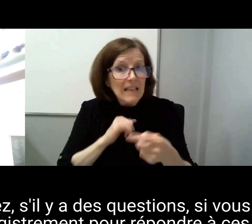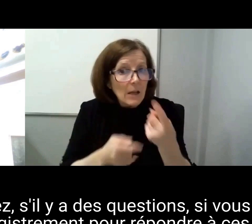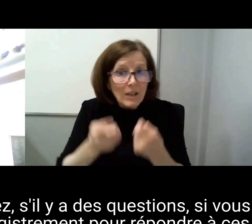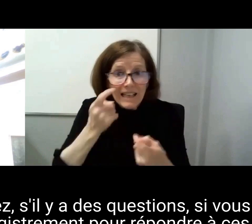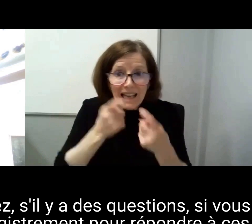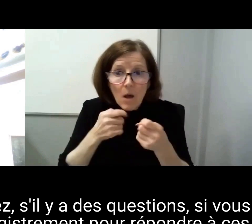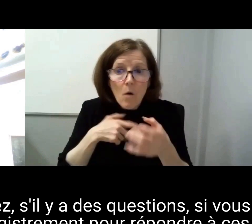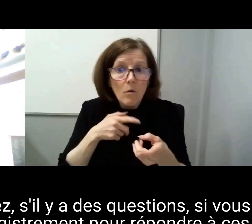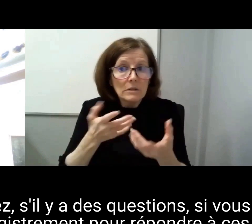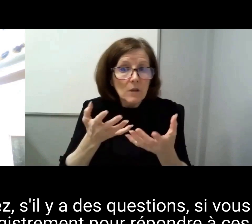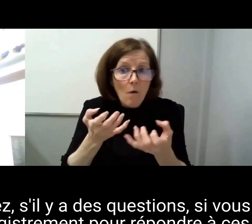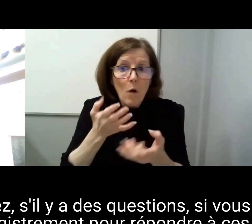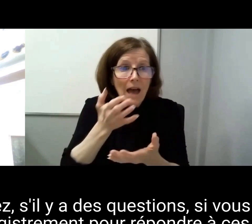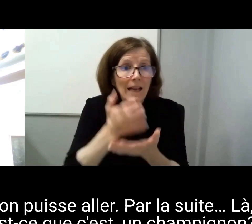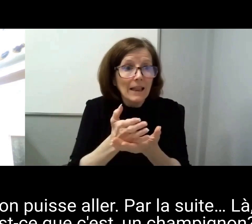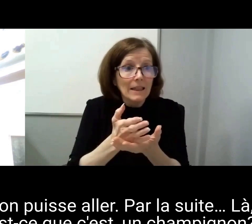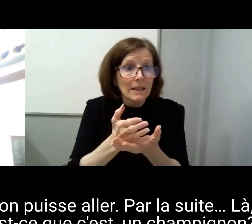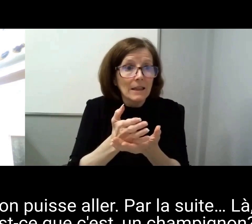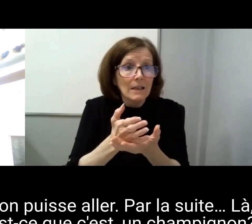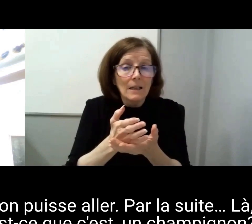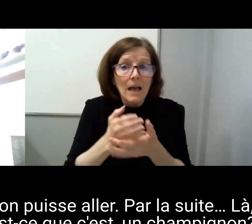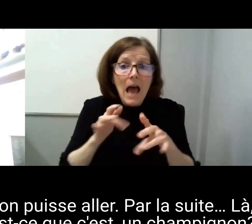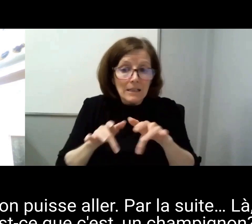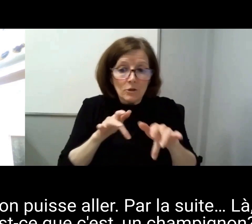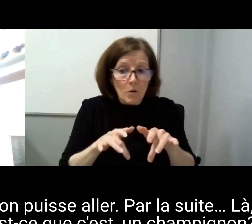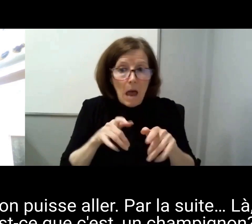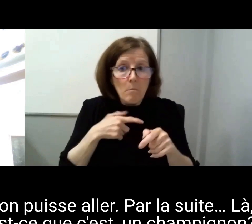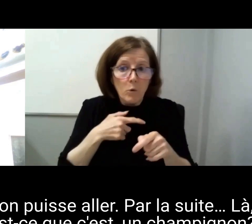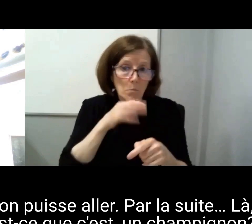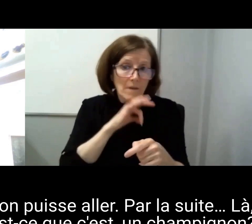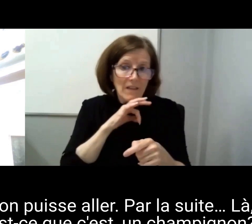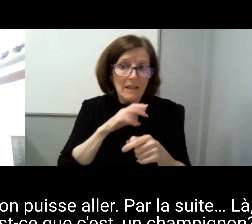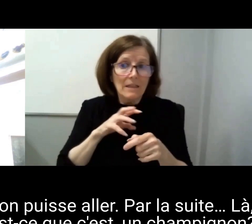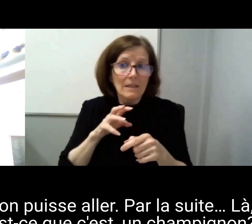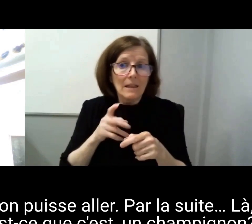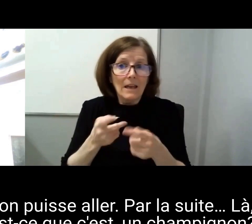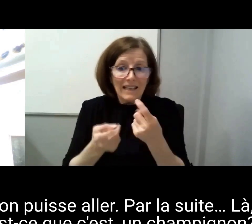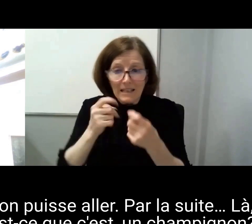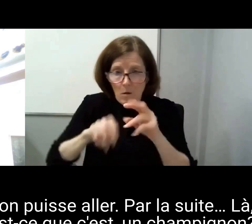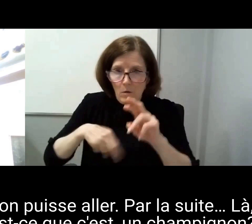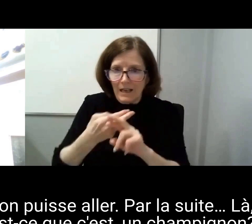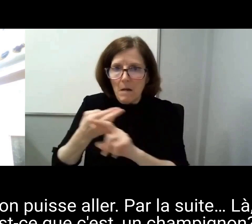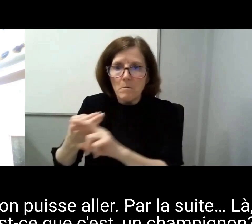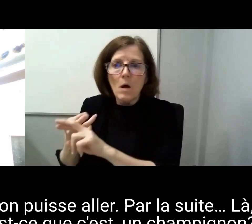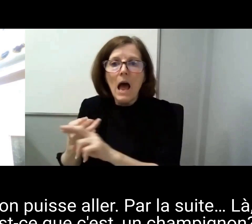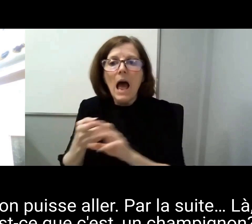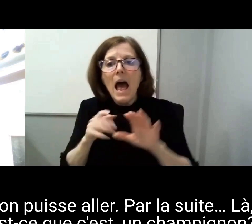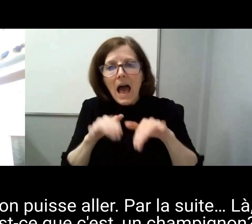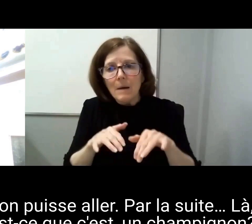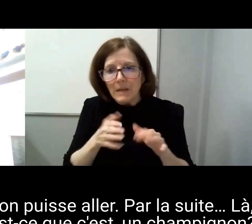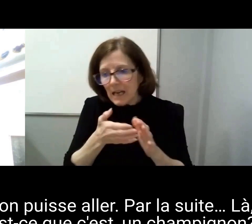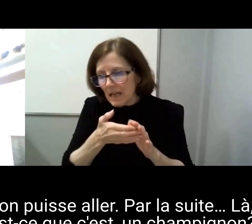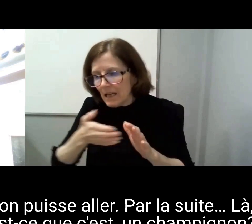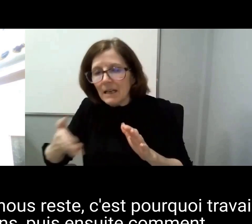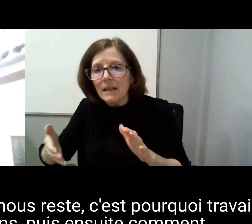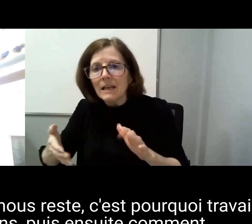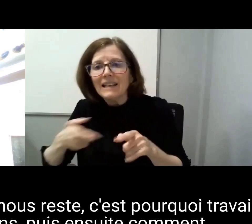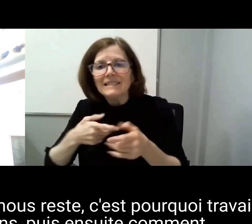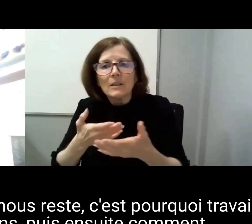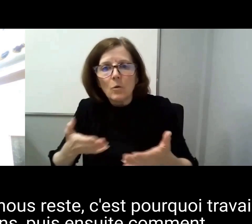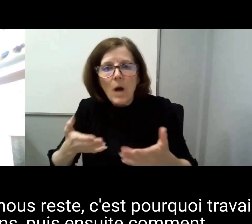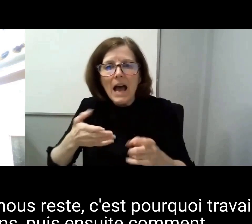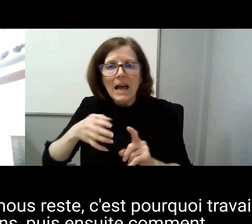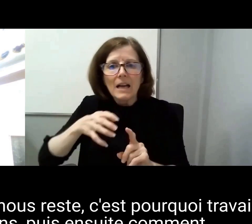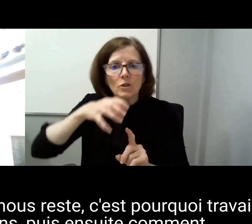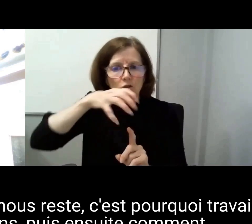arrête l'enregistrement pour répondre à ces questions-là un peu, puis on peut s'aller. Par la suite, là, c'était un peu le quoi, hein, qu'est-ce que c'est un champignon. Puis les deux